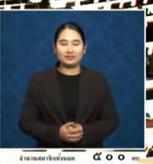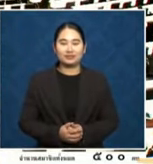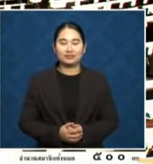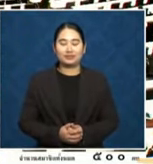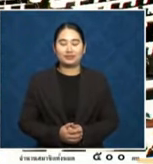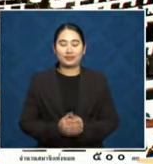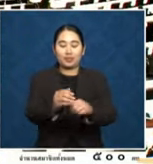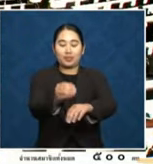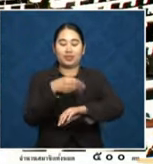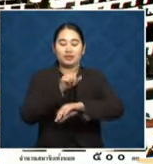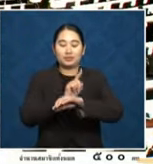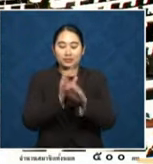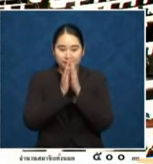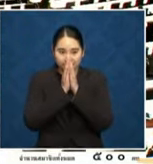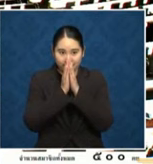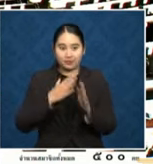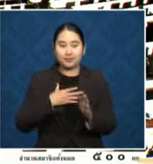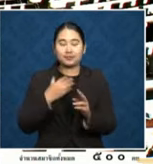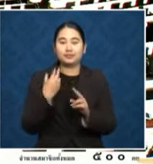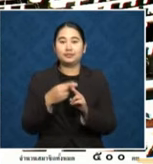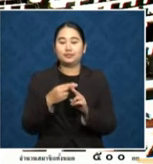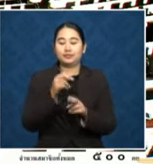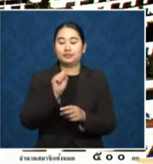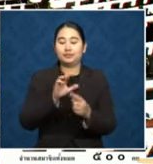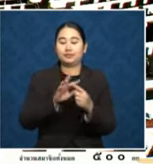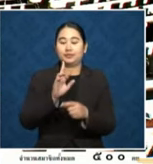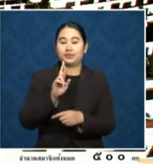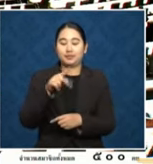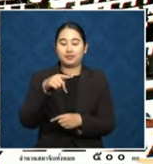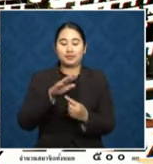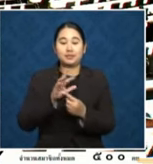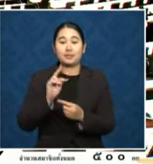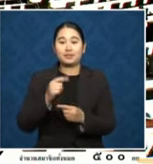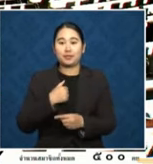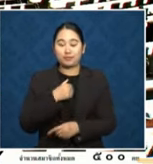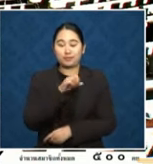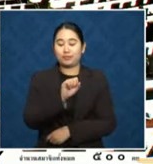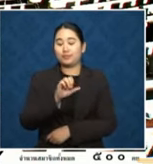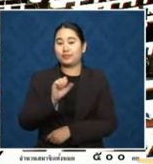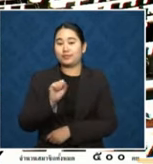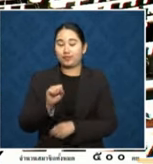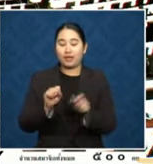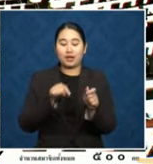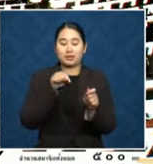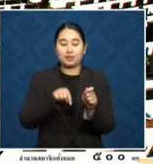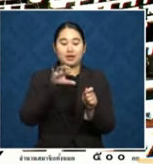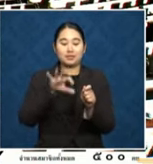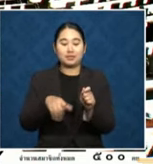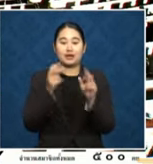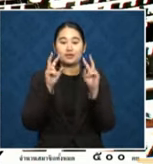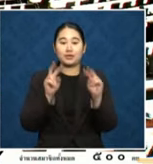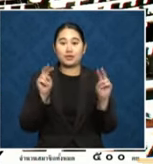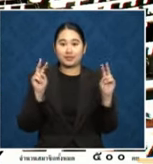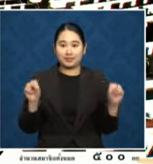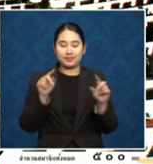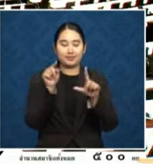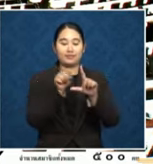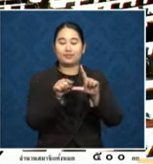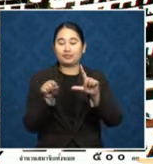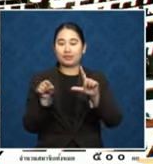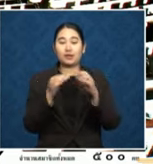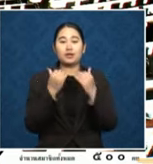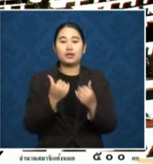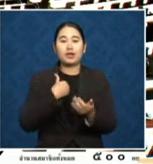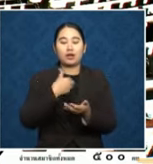เรียนท่านประธานสภาที่เคารพกับผมนายสุรพันธ์ไวยากรสมาชิกสภาผู้แทนราษฎรเขต1อำเภอเมืองจังหวัดนนทบุรีพรรคก้าวไกล